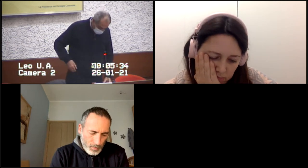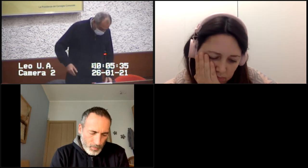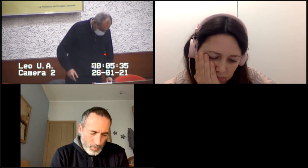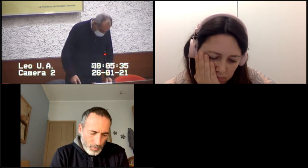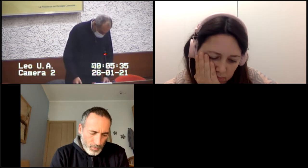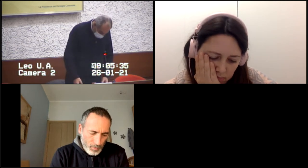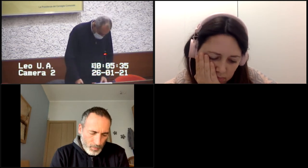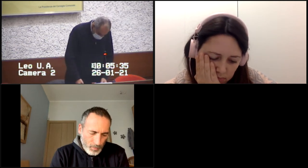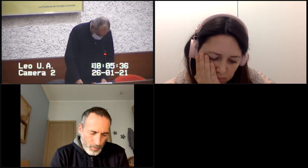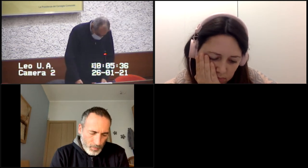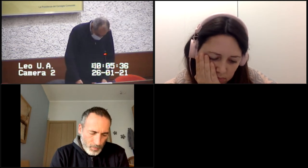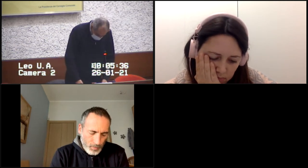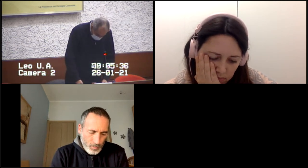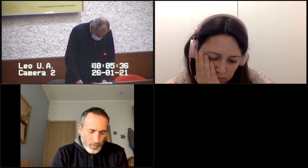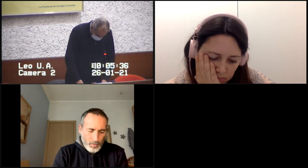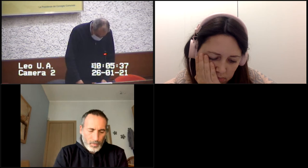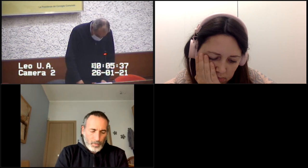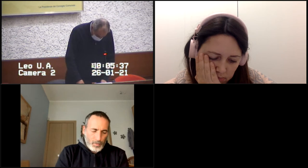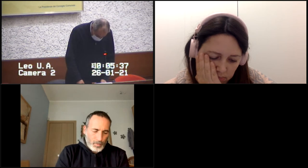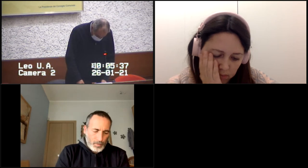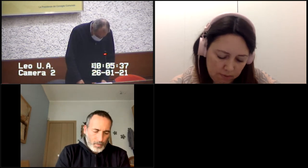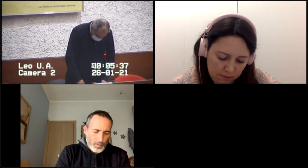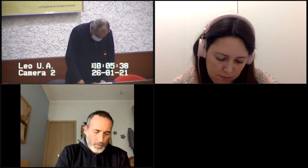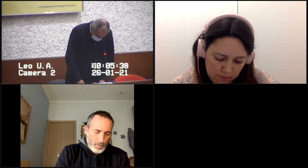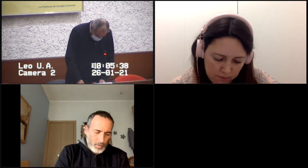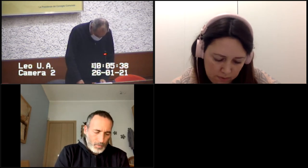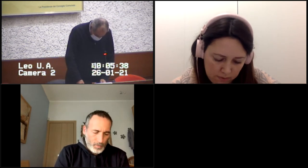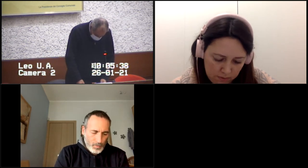questi anni, no? E